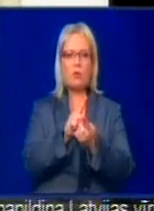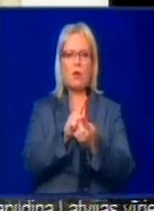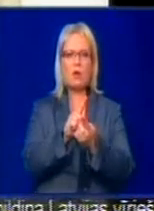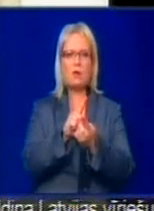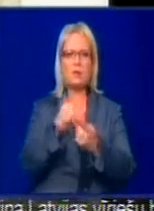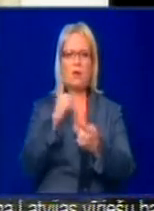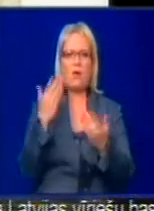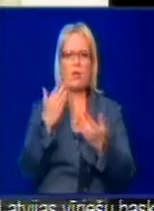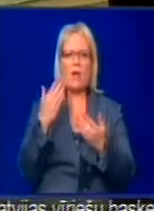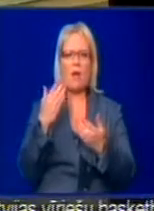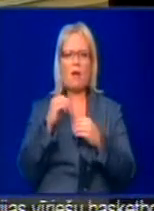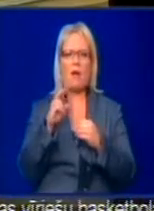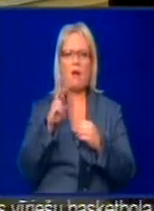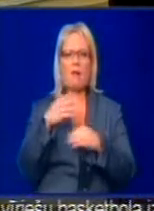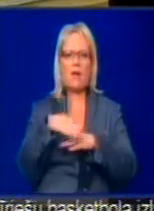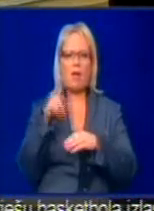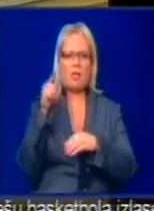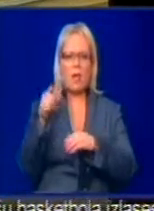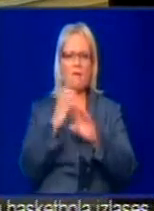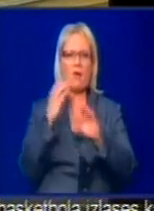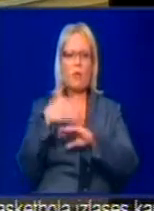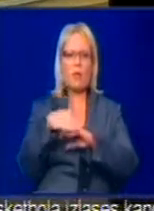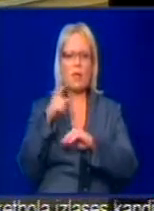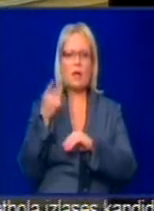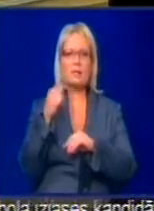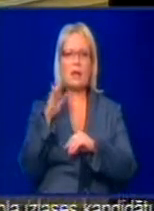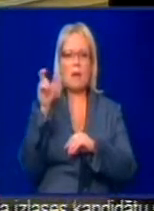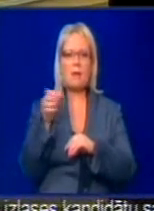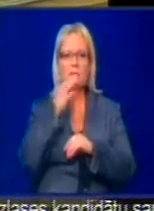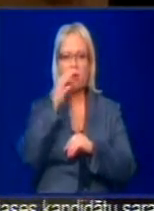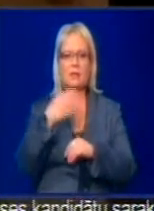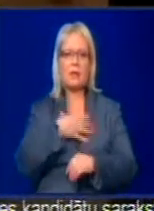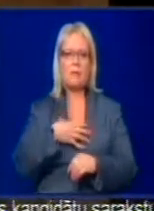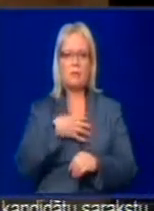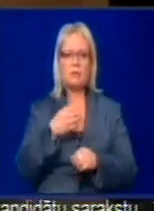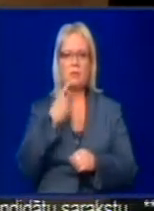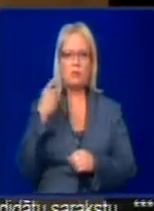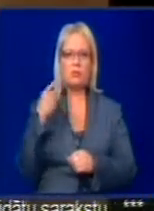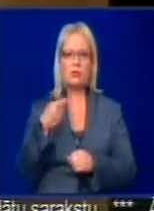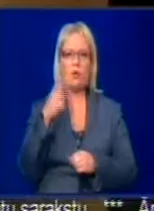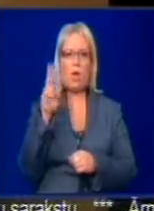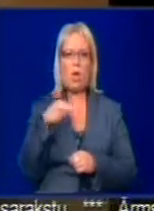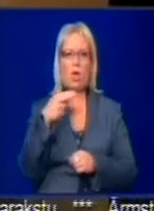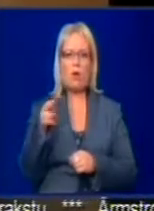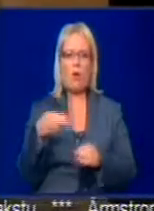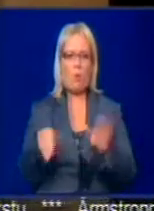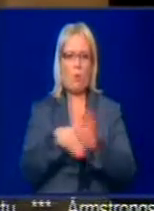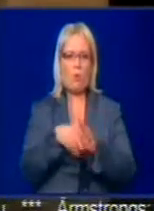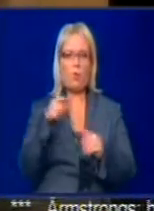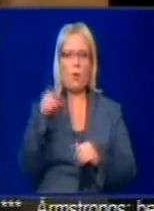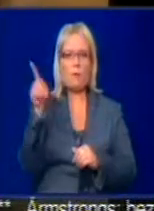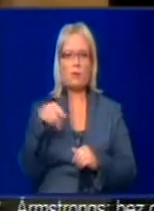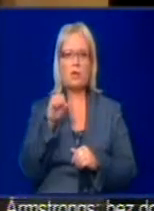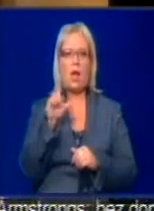Kolumbārija celšanu Varoņu ielā. Vienā no šādām tikšanās reizēm Stabiņa viņai teikusi, ka nepieciešams 100 000 eiro kukuls un ka to